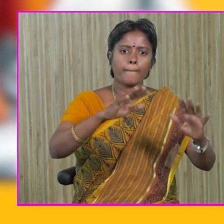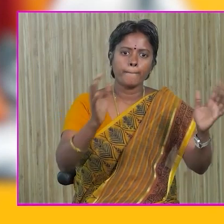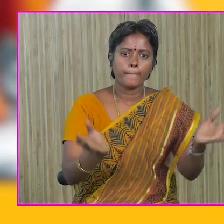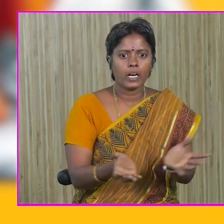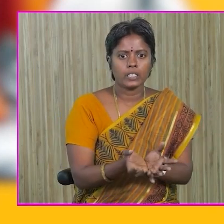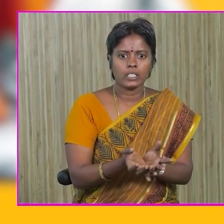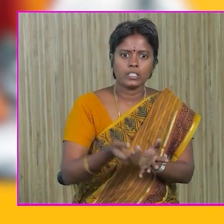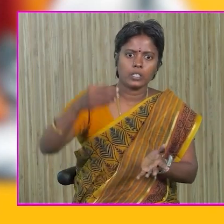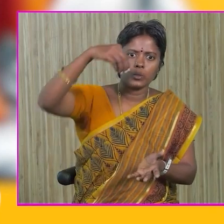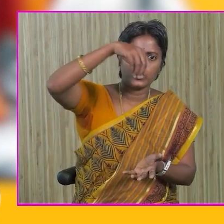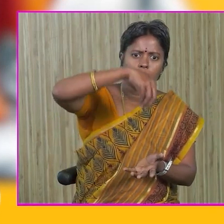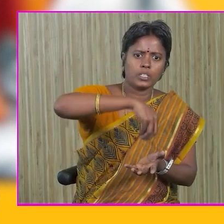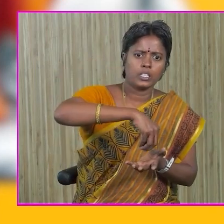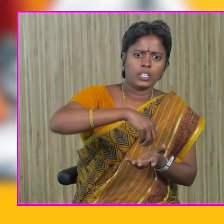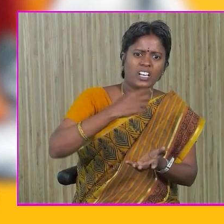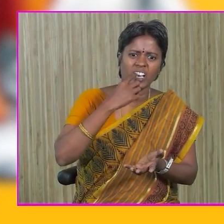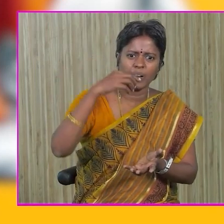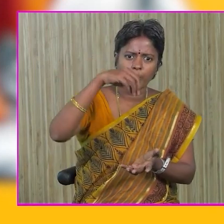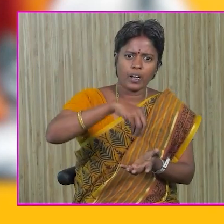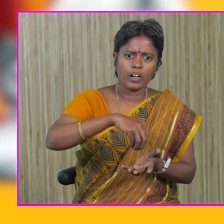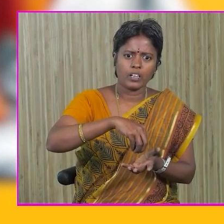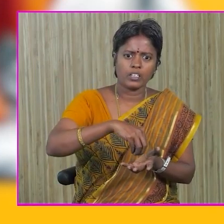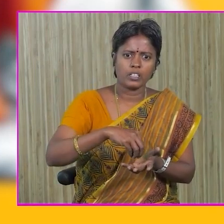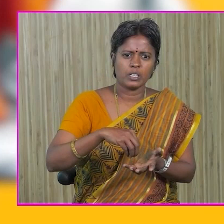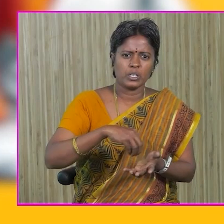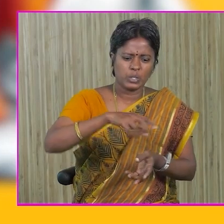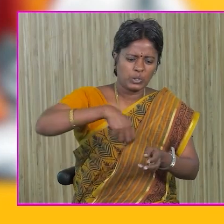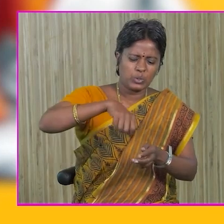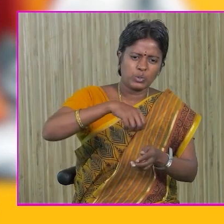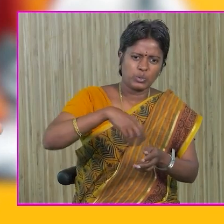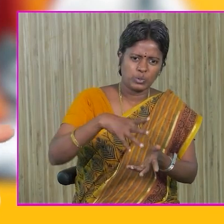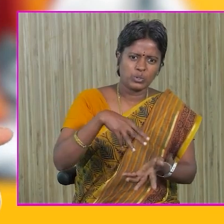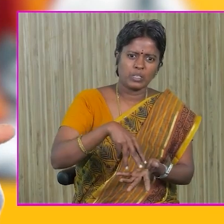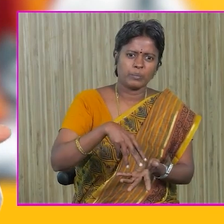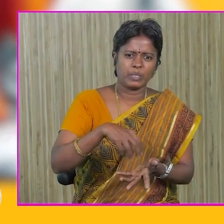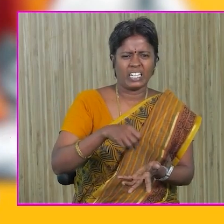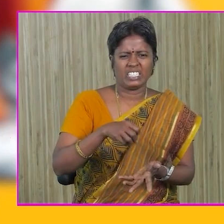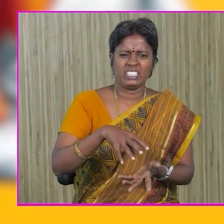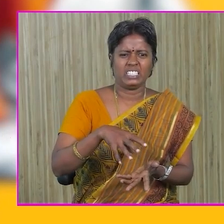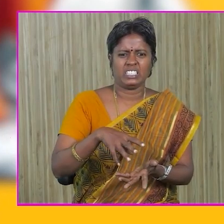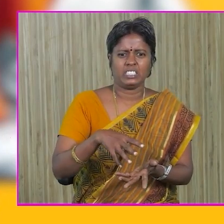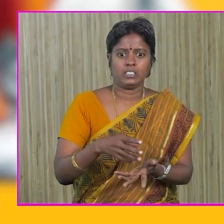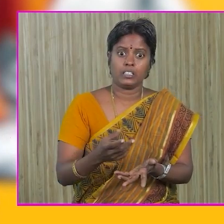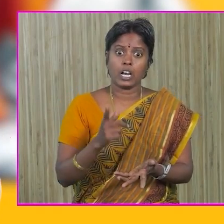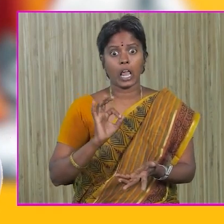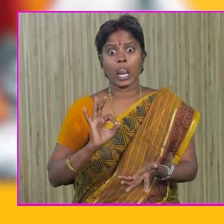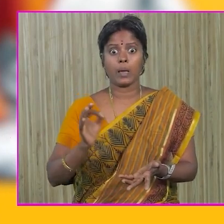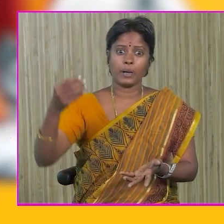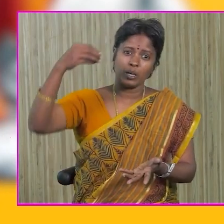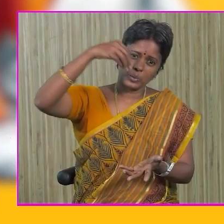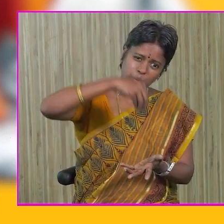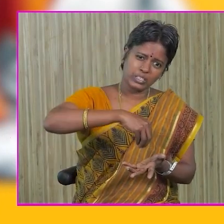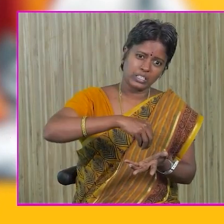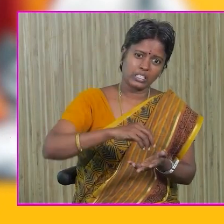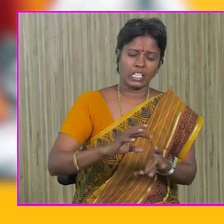இருக்கும். பாத்திரத்தை சரியாக சுத்தம் செய்யாமல் அதில் அழுக்கு இருக்கும்போது அதில் எவ்வளவு நல்ல பாலை ஊற்றினாலும் அந்த பால்